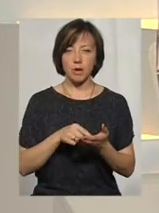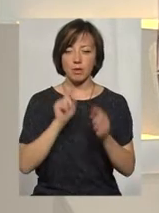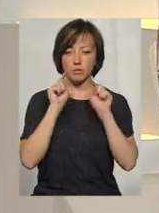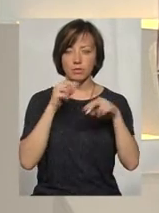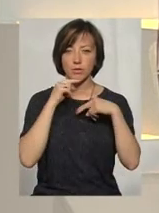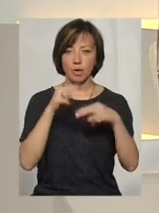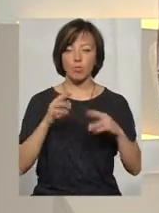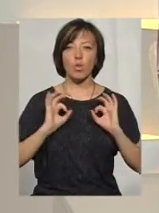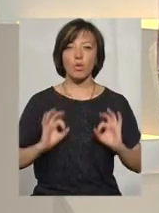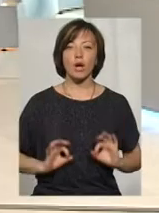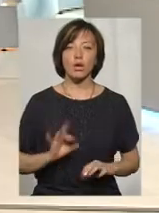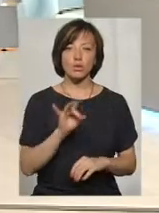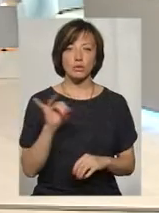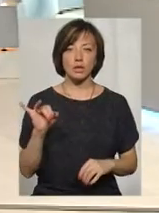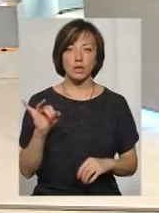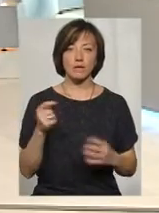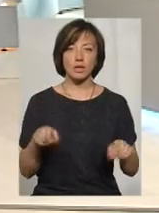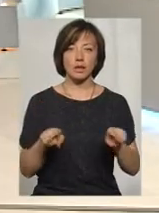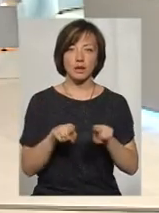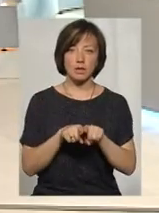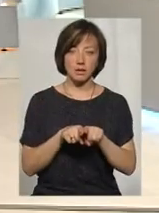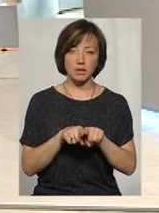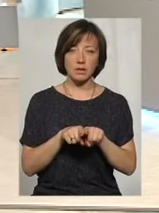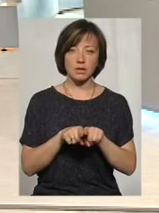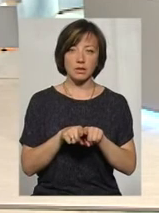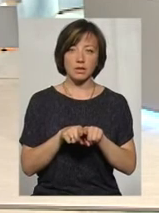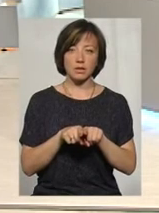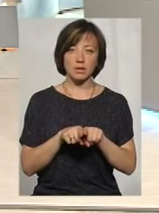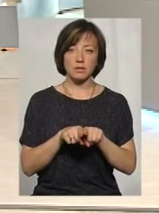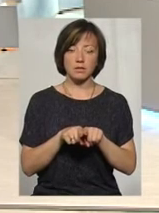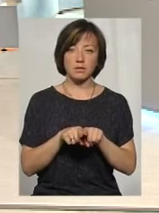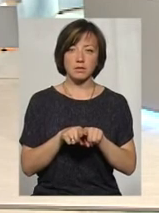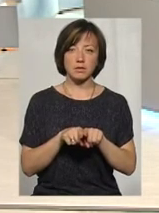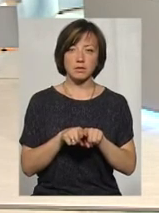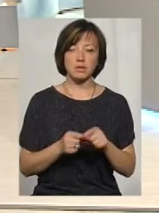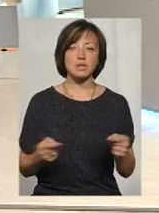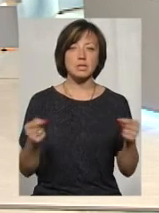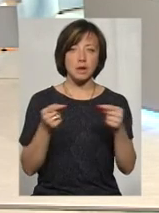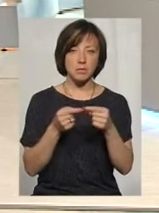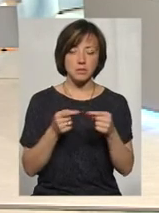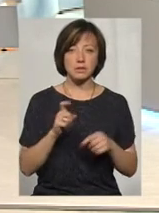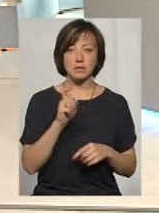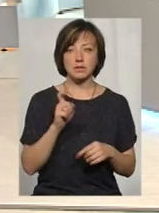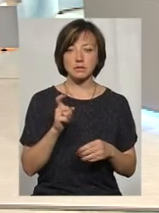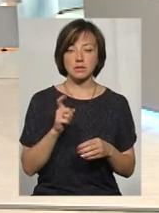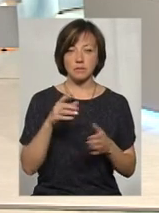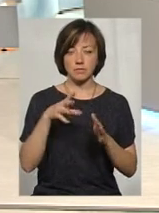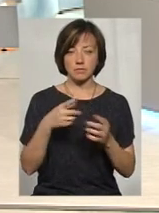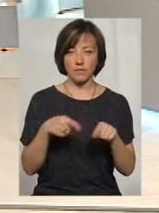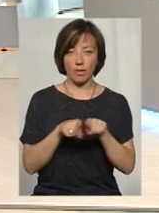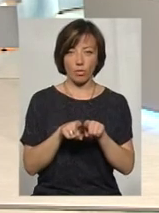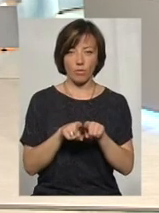зору прокуратури, і такі органи потрапляють в поле зору прокуратури саме в контексті